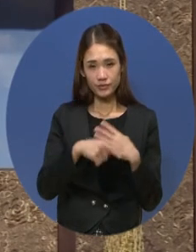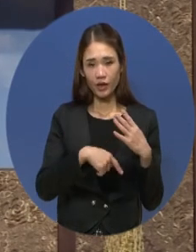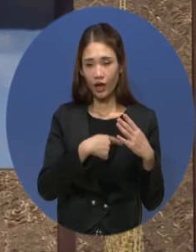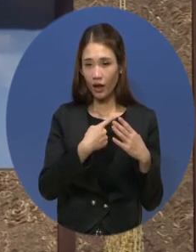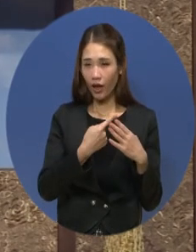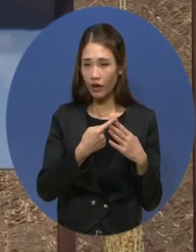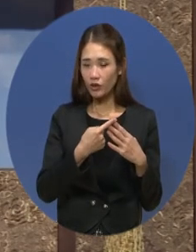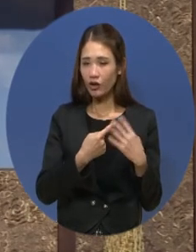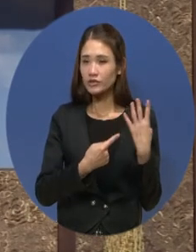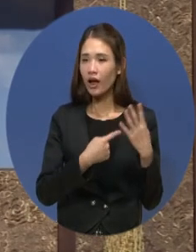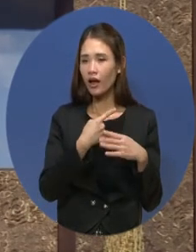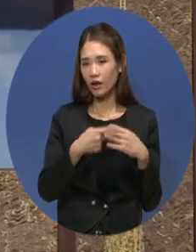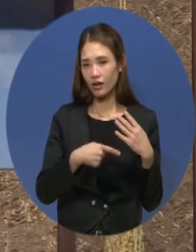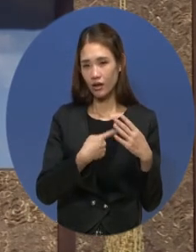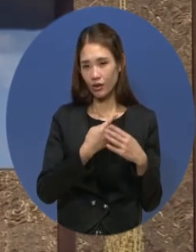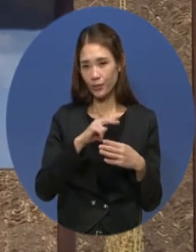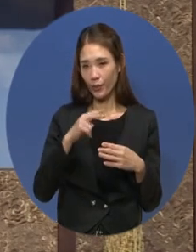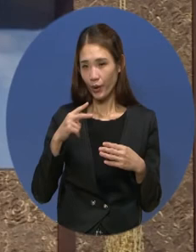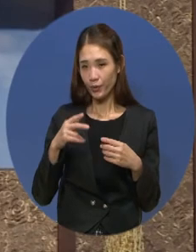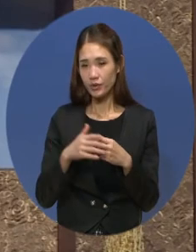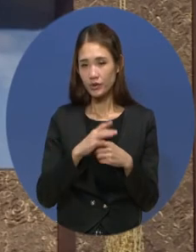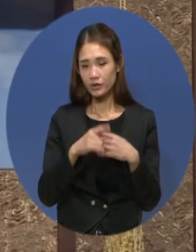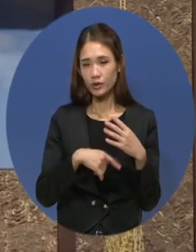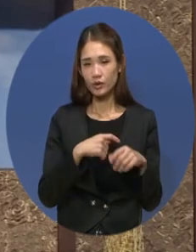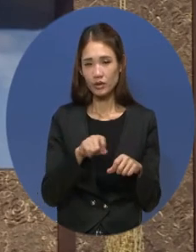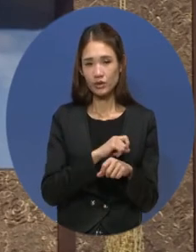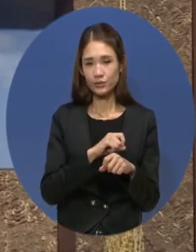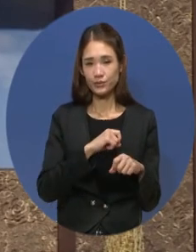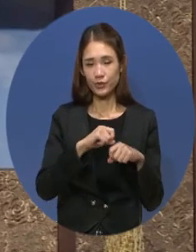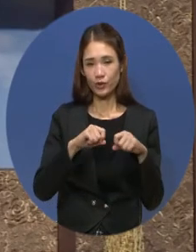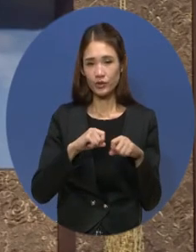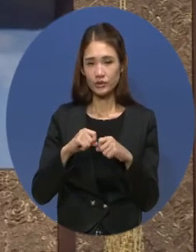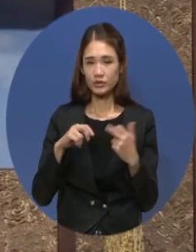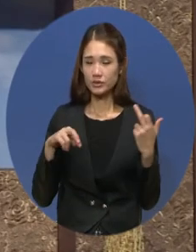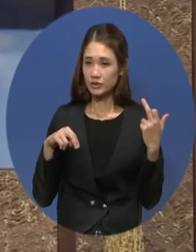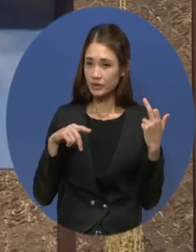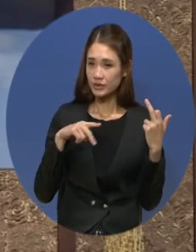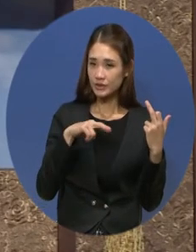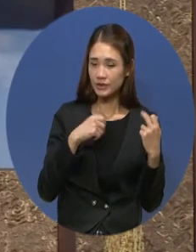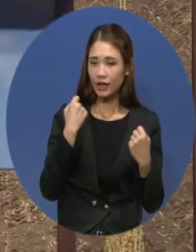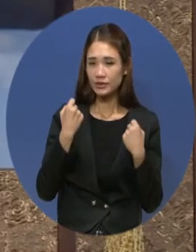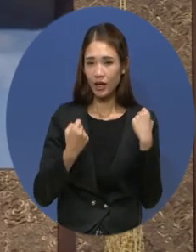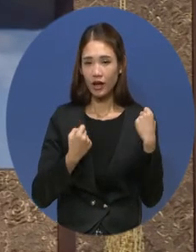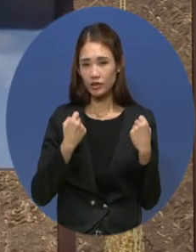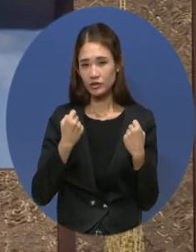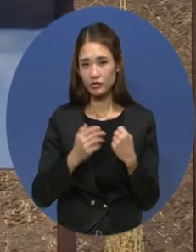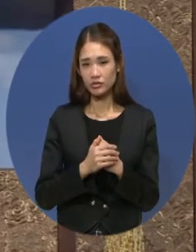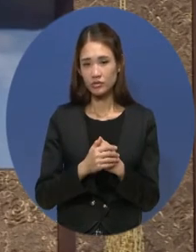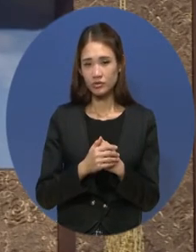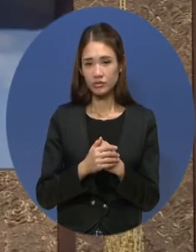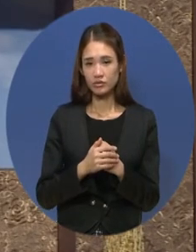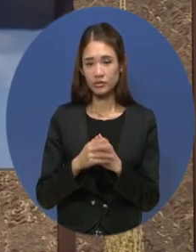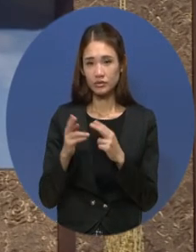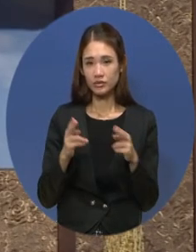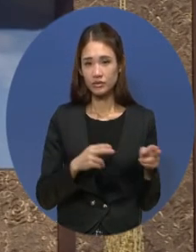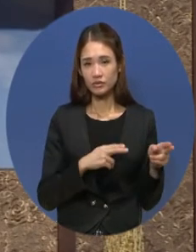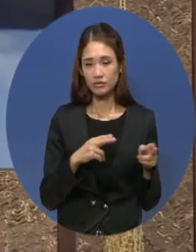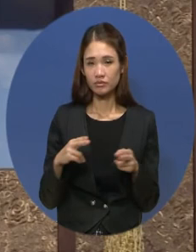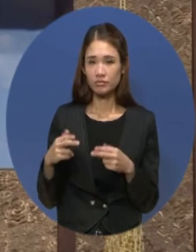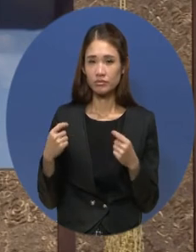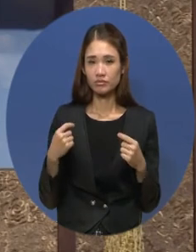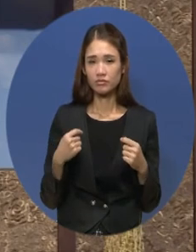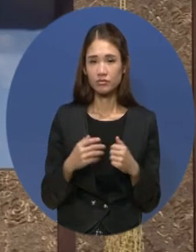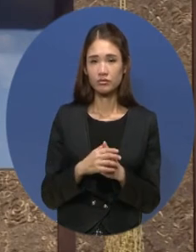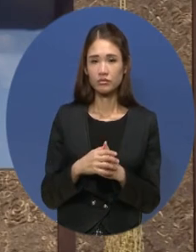사계절이 있기 때문에 계절 * 특별 활동을 뭐 등산 이라든가 뭐 자전거 하다 보태고 스키 뭐